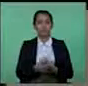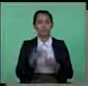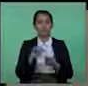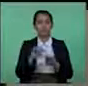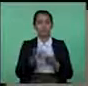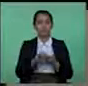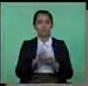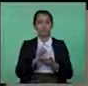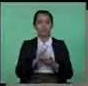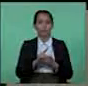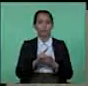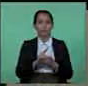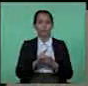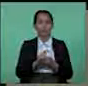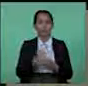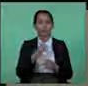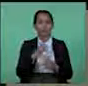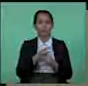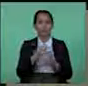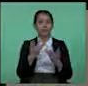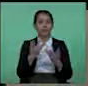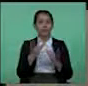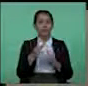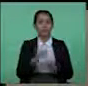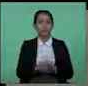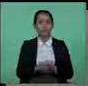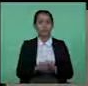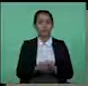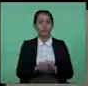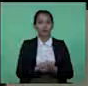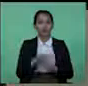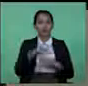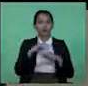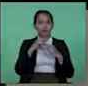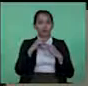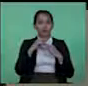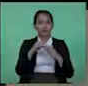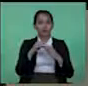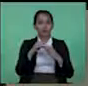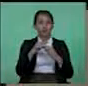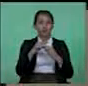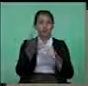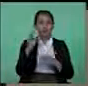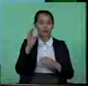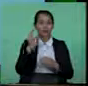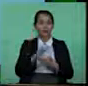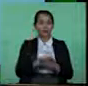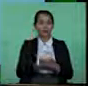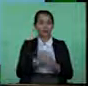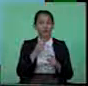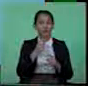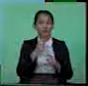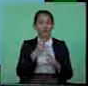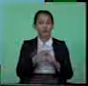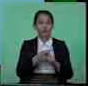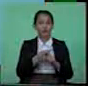6 misol tenglamalarni yeching. Diqqat bilan tinglang. Ushbu